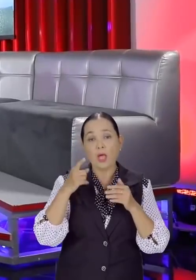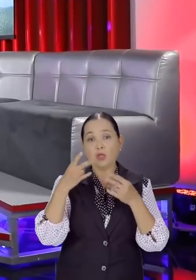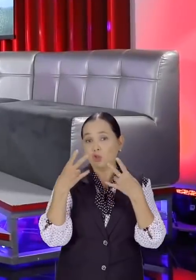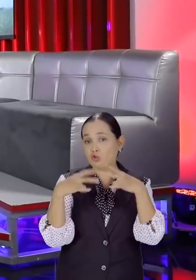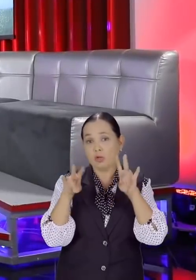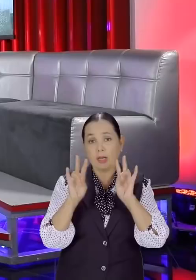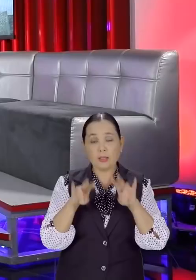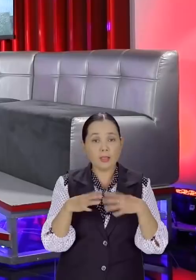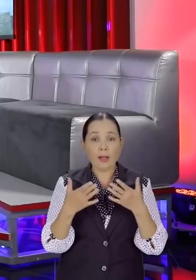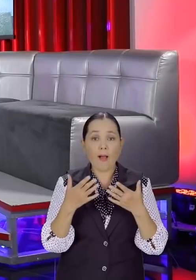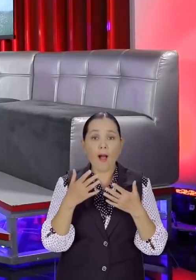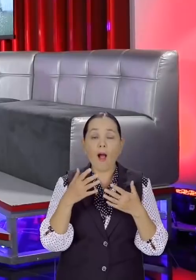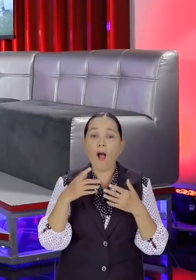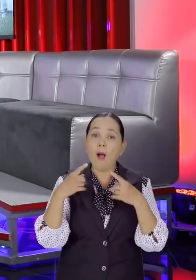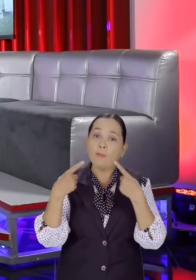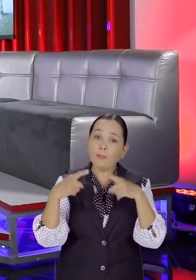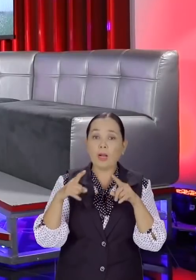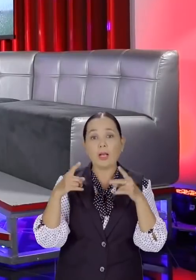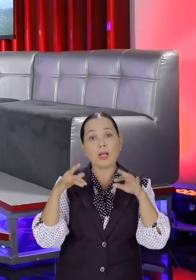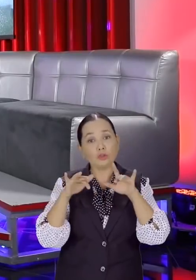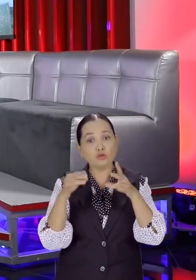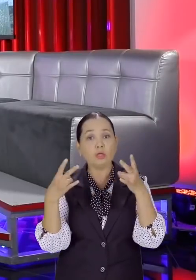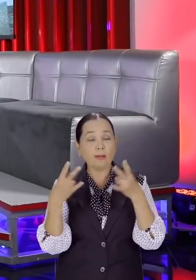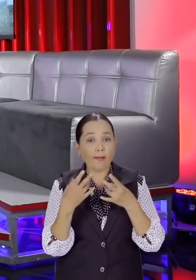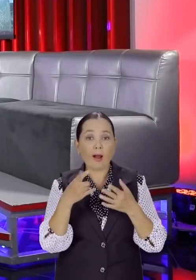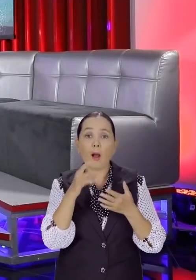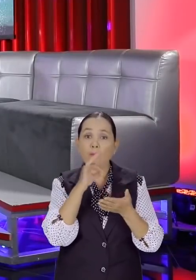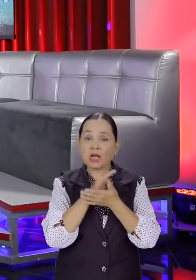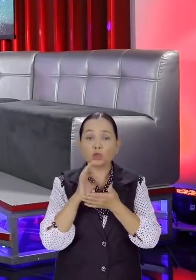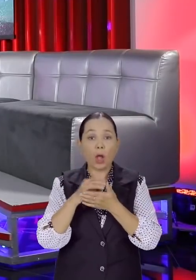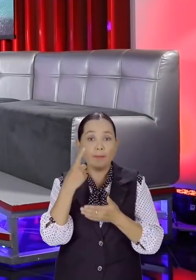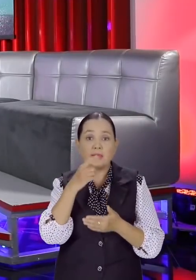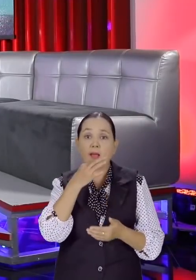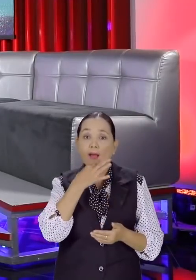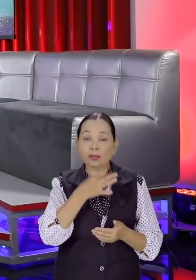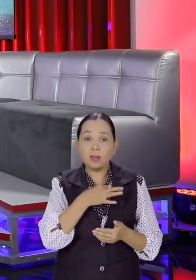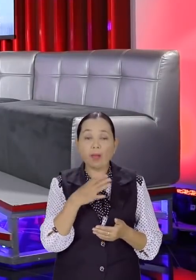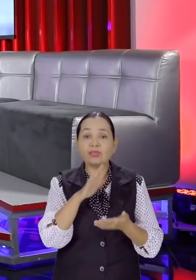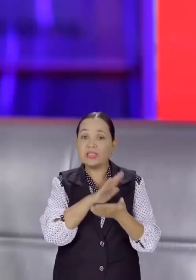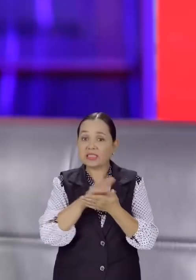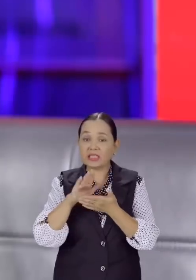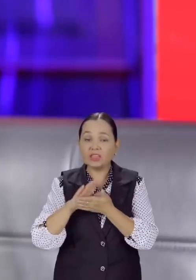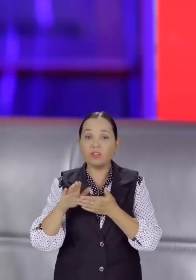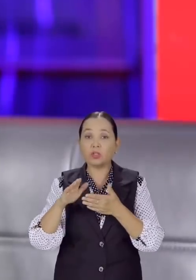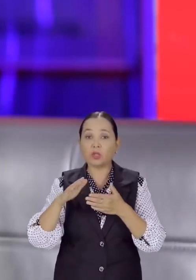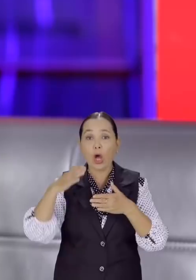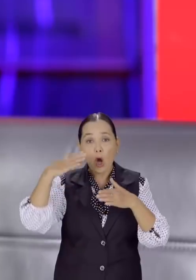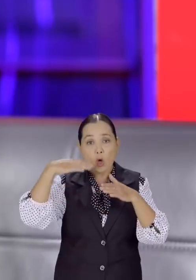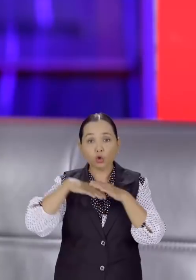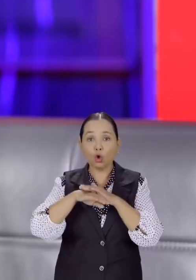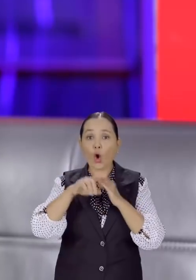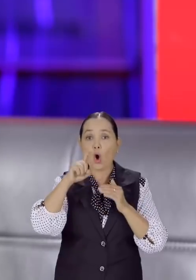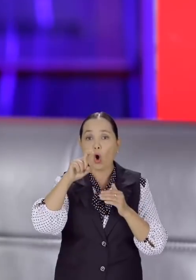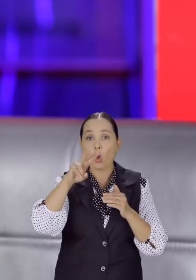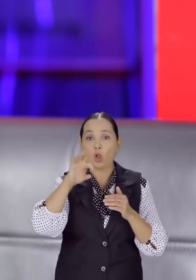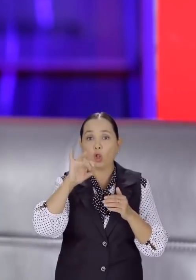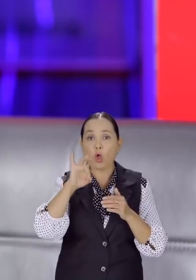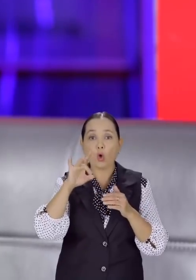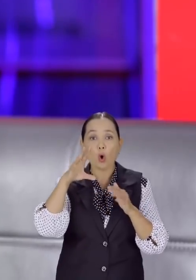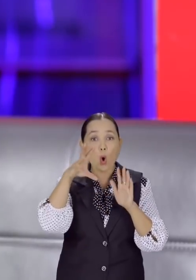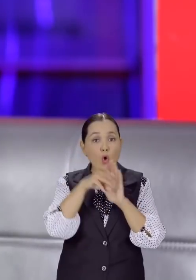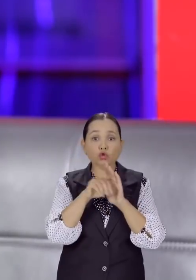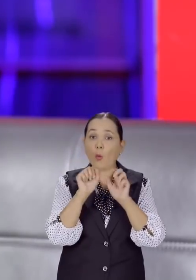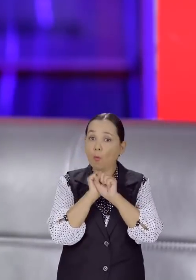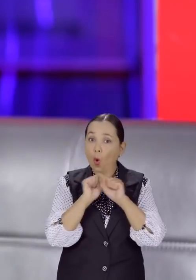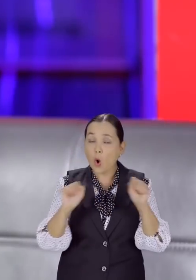kerak deyishyapti. Lekin amaldorlardan biri, mas'ullardan biri aytayaptiki, dezinfeksion tunnel suvga xlor qo'shib